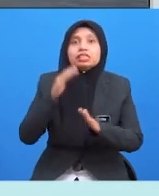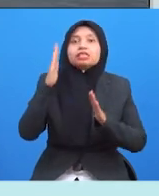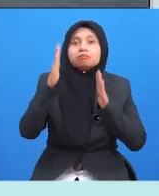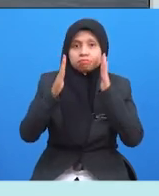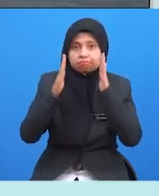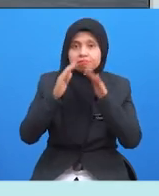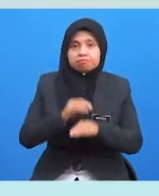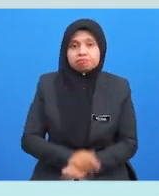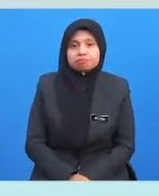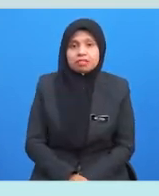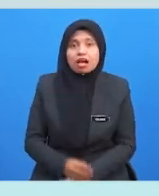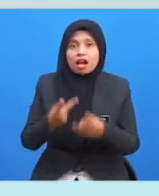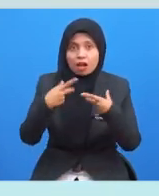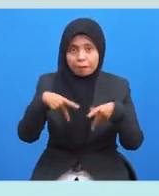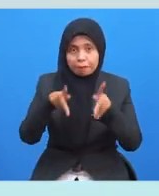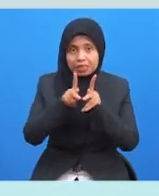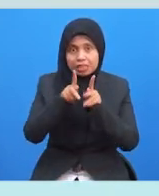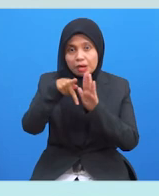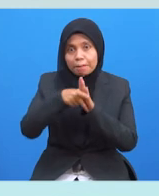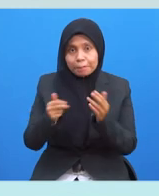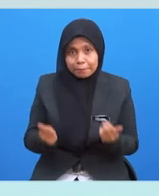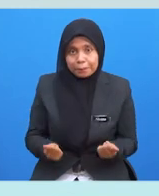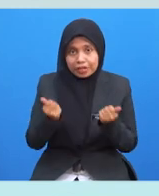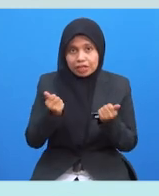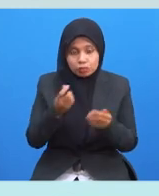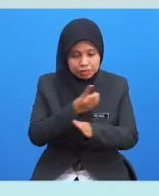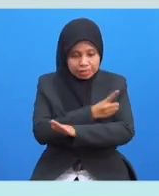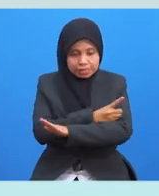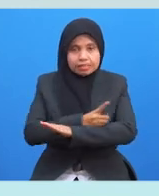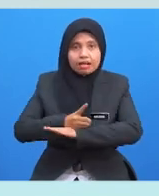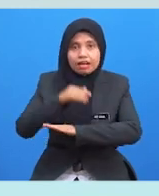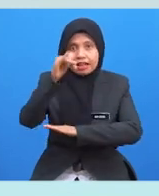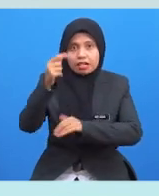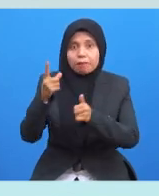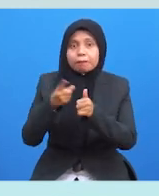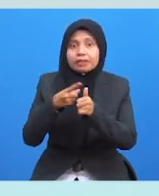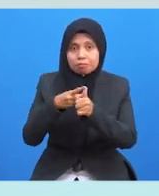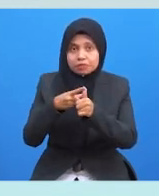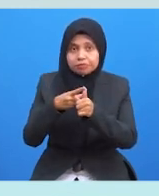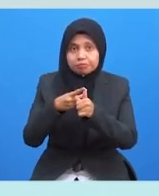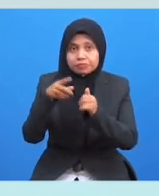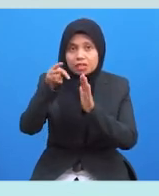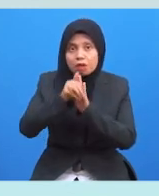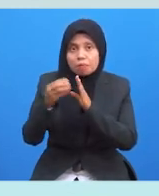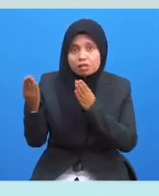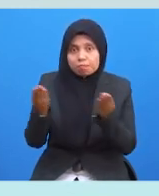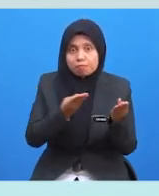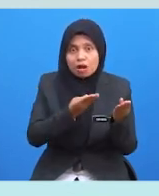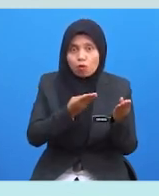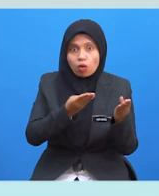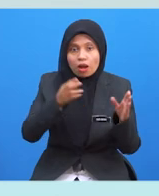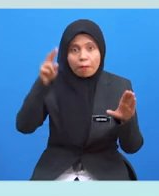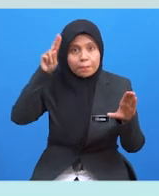Malaysia. Kepentingan pengangkutan darat yang pertama ialah membawa